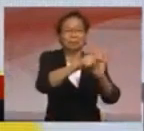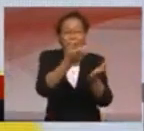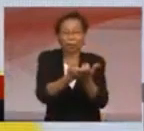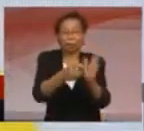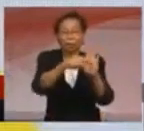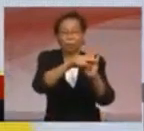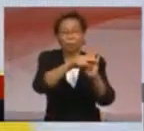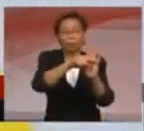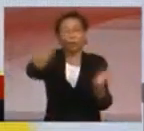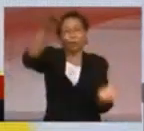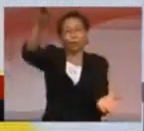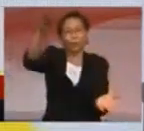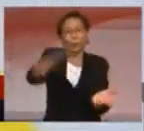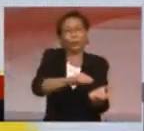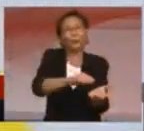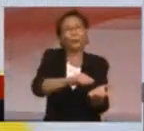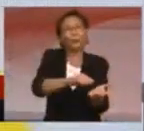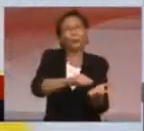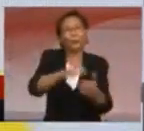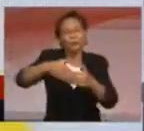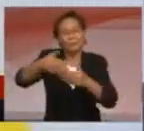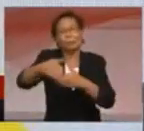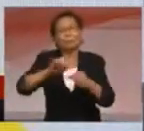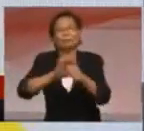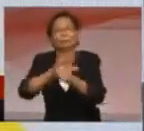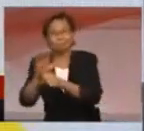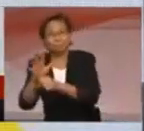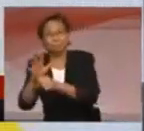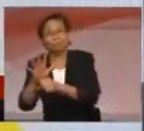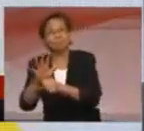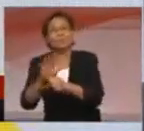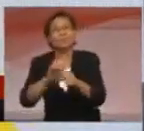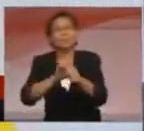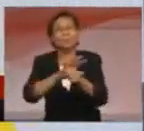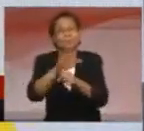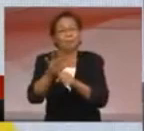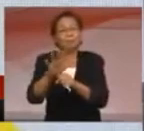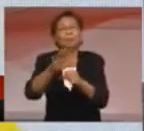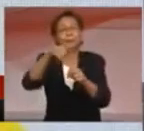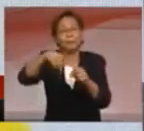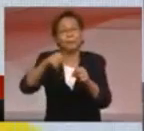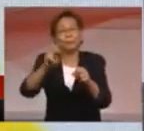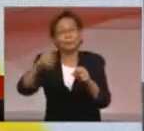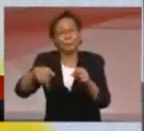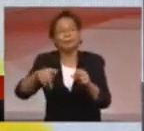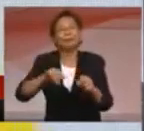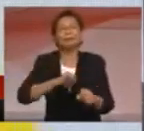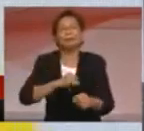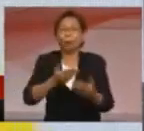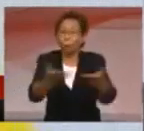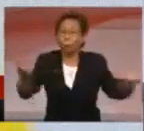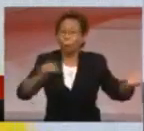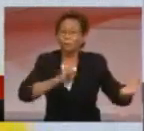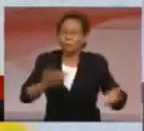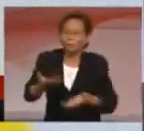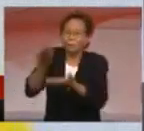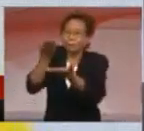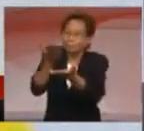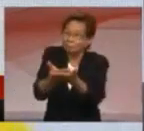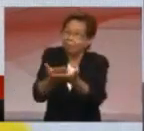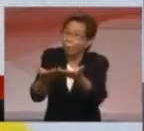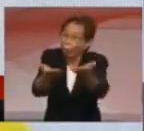pasca PKP ini. Hadirin yang dihormati sekalian, saya ingin menyarankan kita semua sebagai